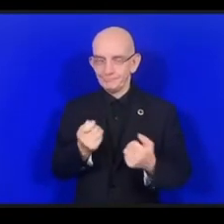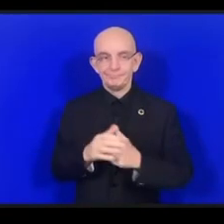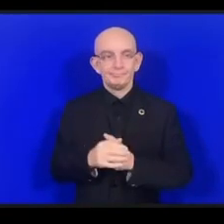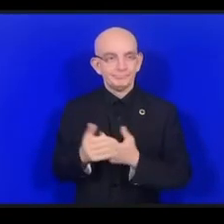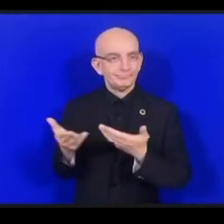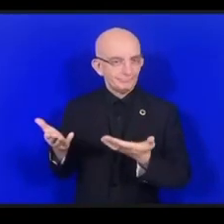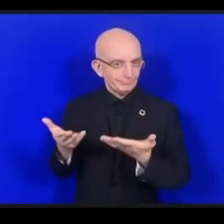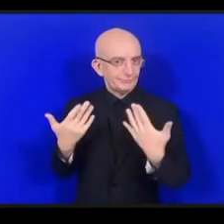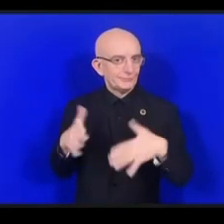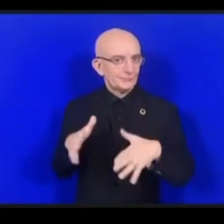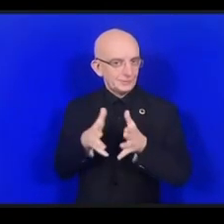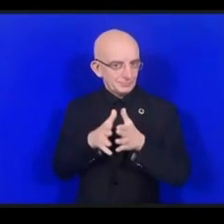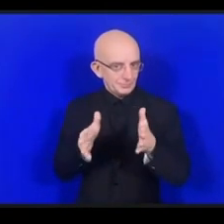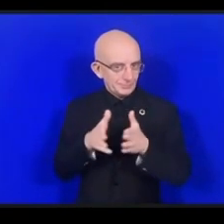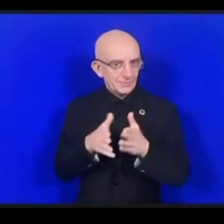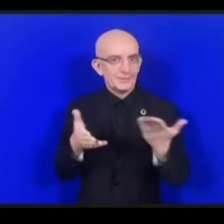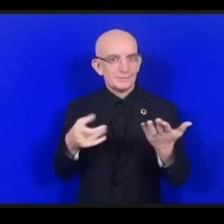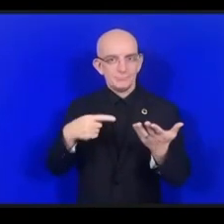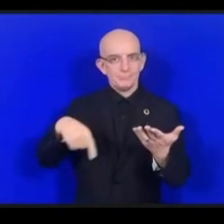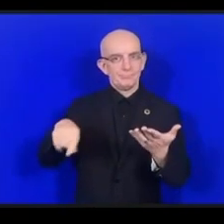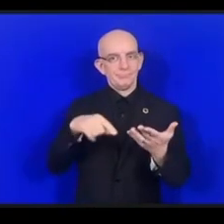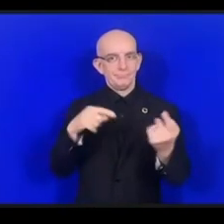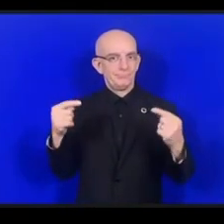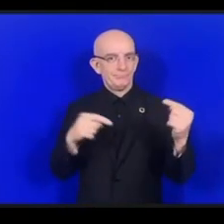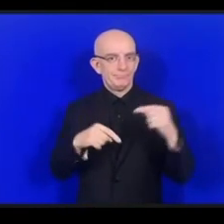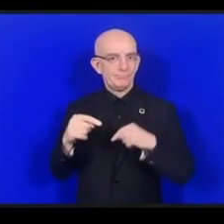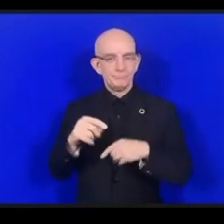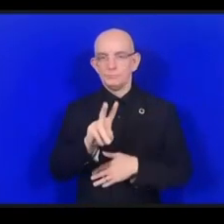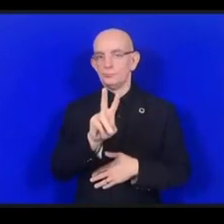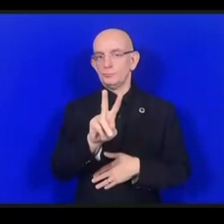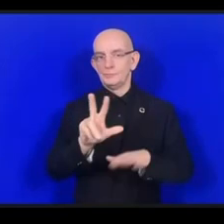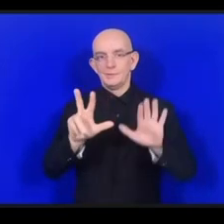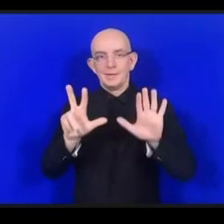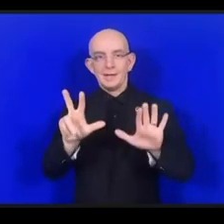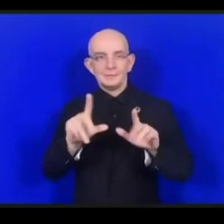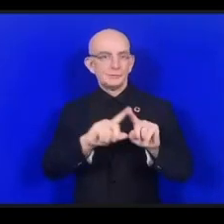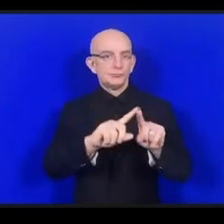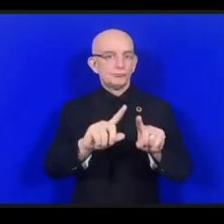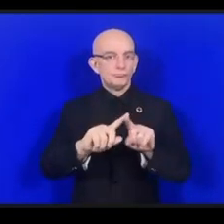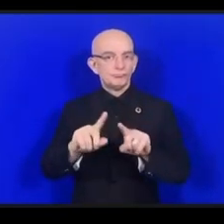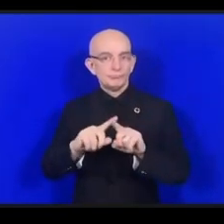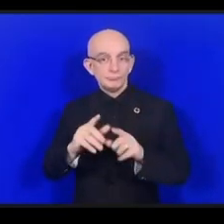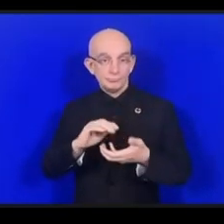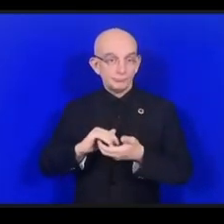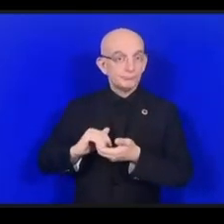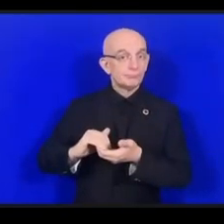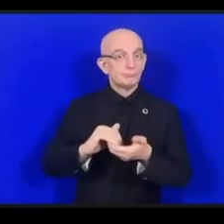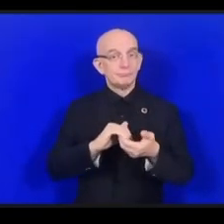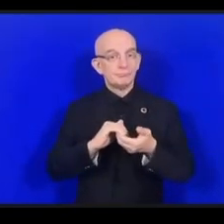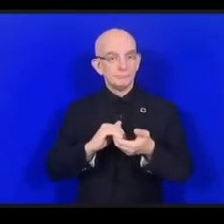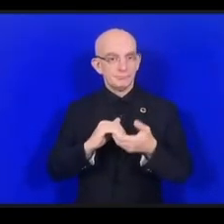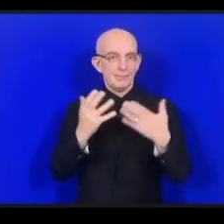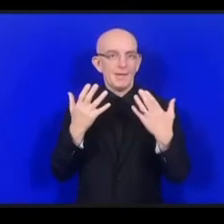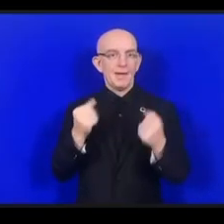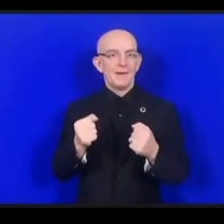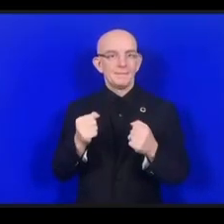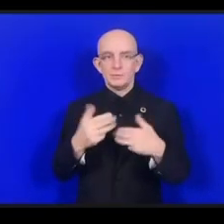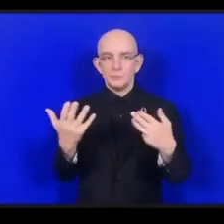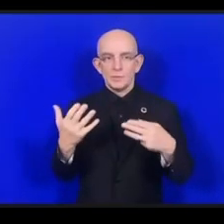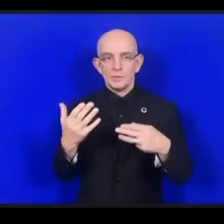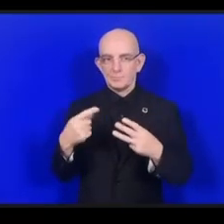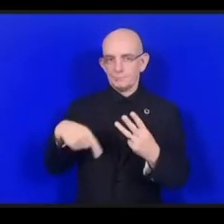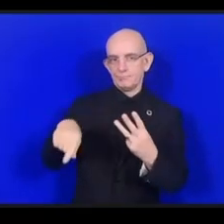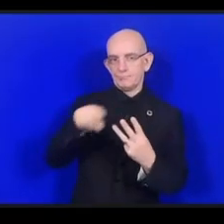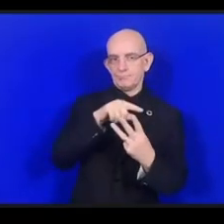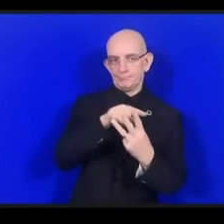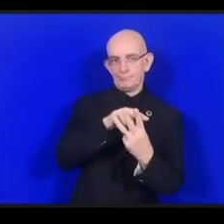一大共同点就是有三个层面。第一呢，都在针对解